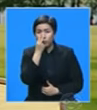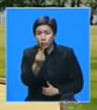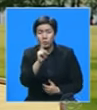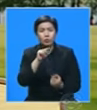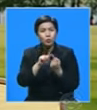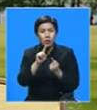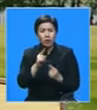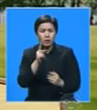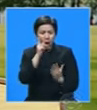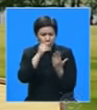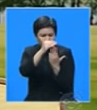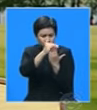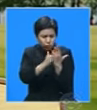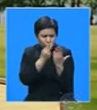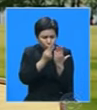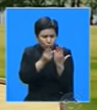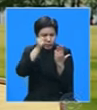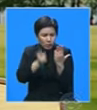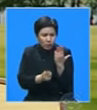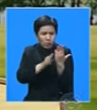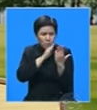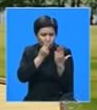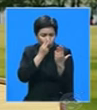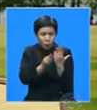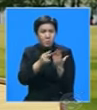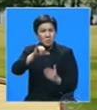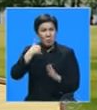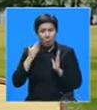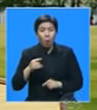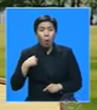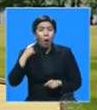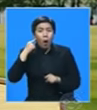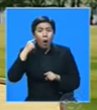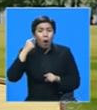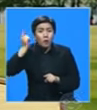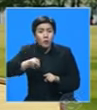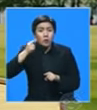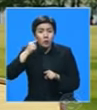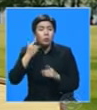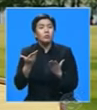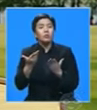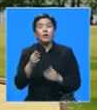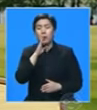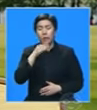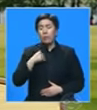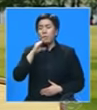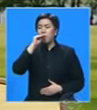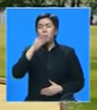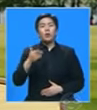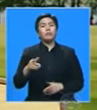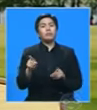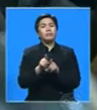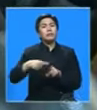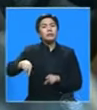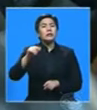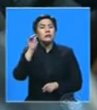างๆเนี่ยมันพูดจริงบ้างเท็จบ้างอะไรต่างผมคิดว่าบางคนผมเกรงว่าบางคนก็จะเชื่อนะถ้าผมไม่พูดเลยมันก็เป็นอย่างเงี้ยมันก็เป็นอย่างงี้ไปตลอดนะ